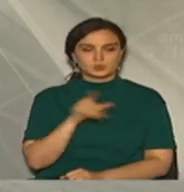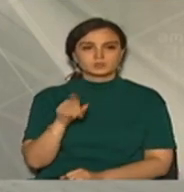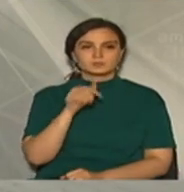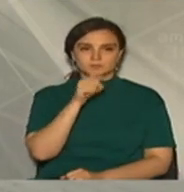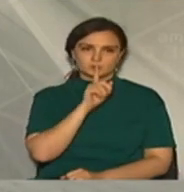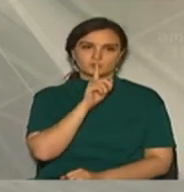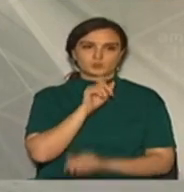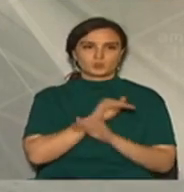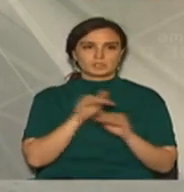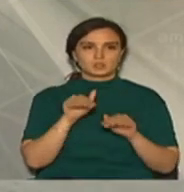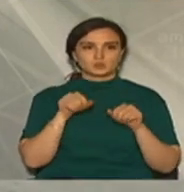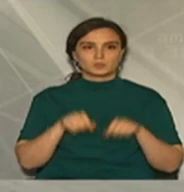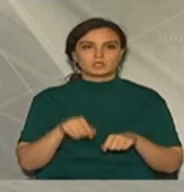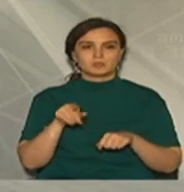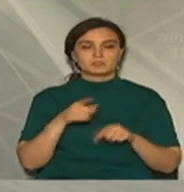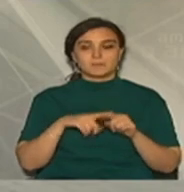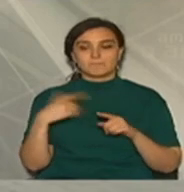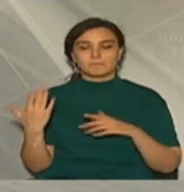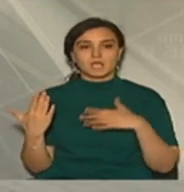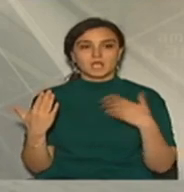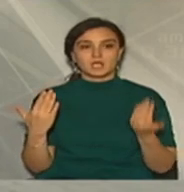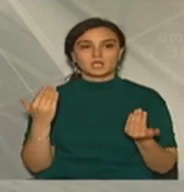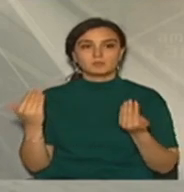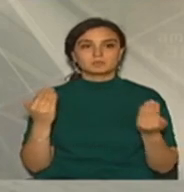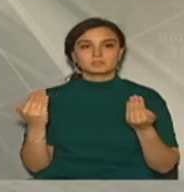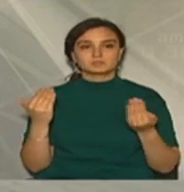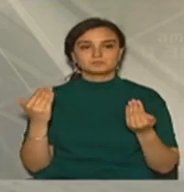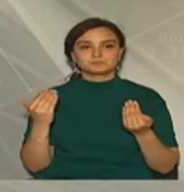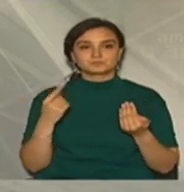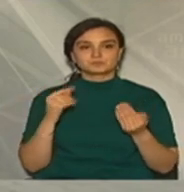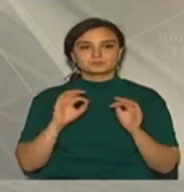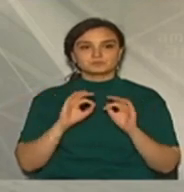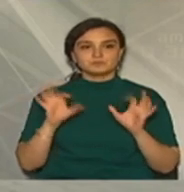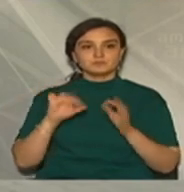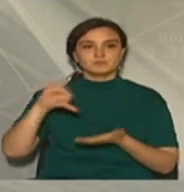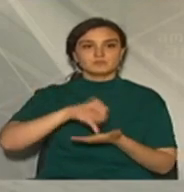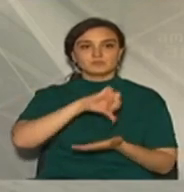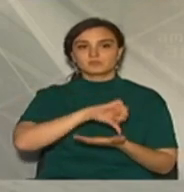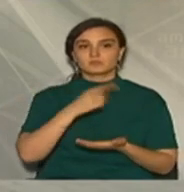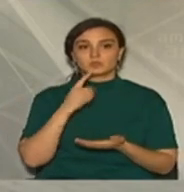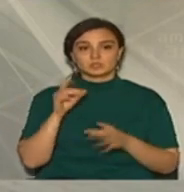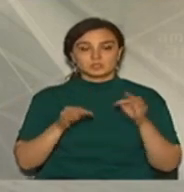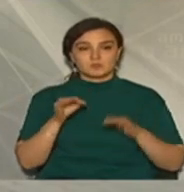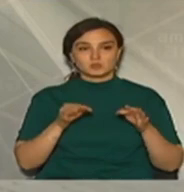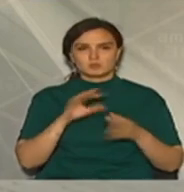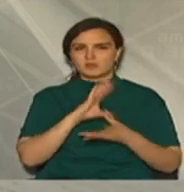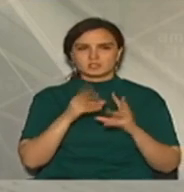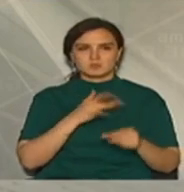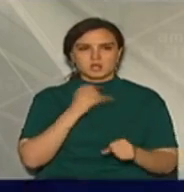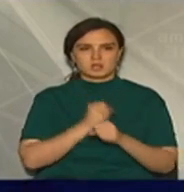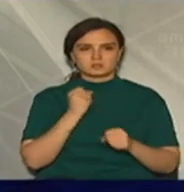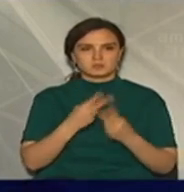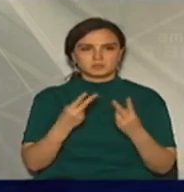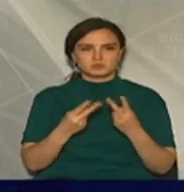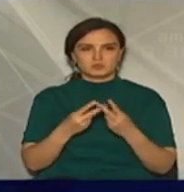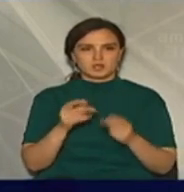დუმილის უფლებას, მე გეტყვით, მხარეების მიერ დაყენებული შუამდგომლობების შესახებ სასამართლომ აღკვეთი ღონისძიების ყველაზე მკაცრი ფორმა